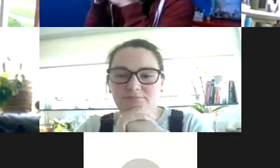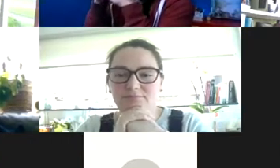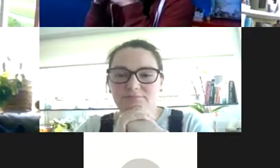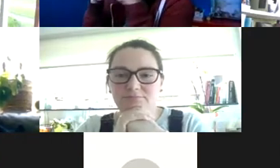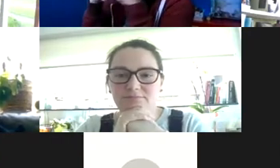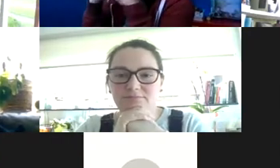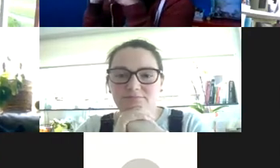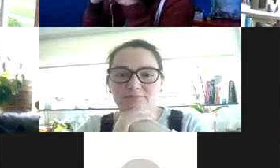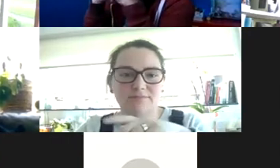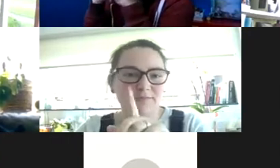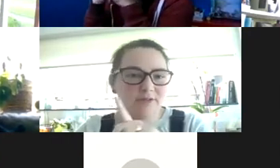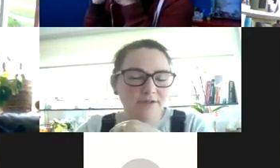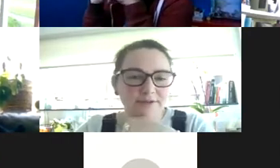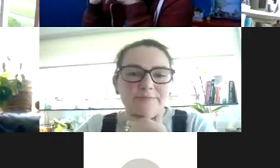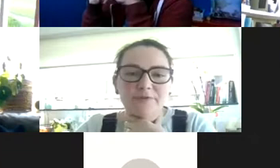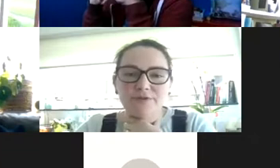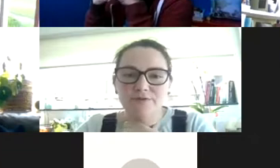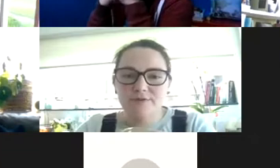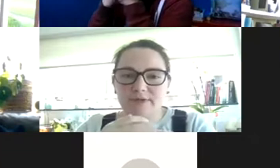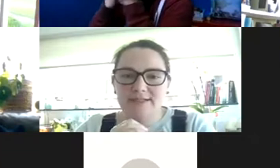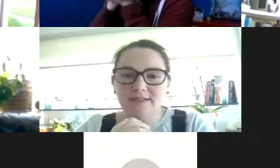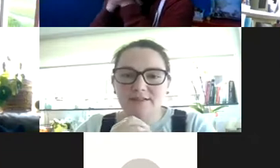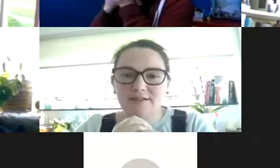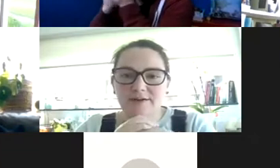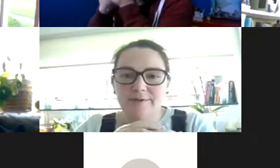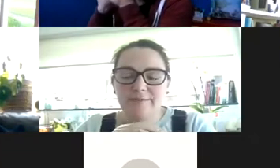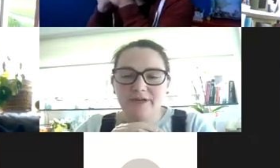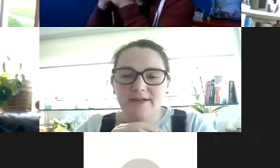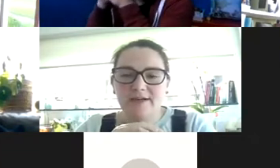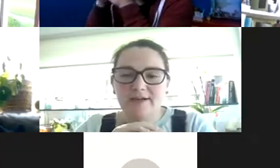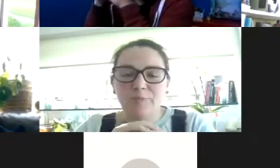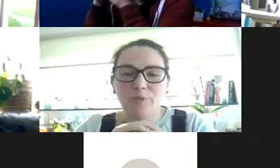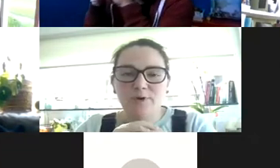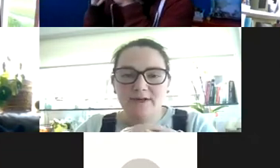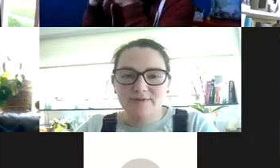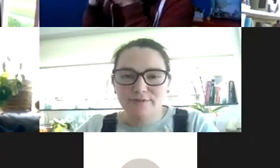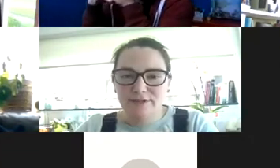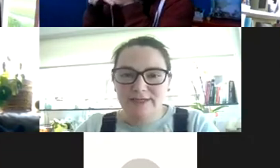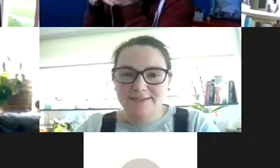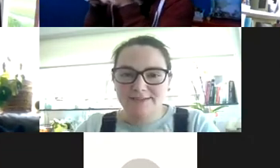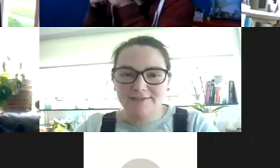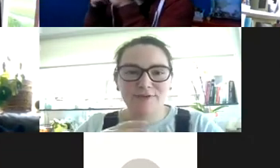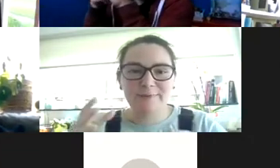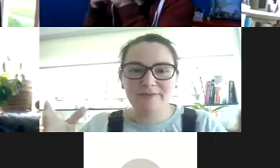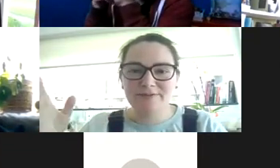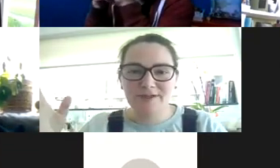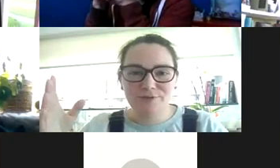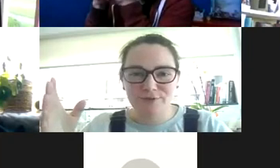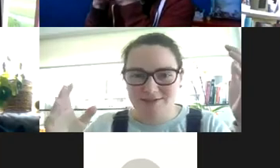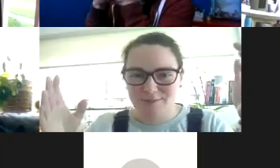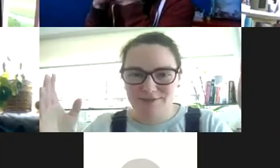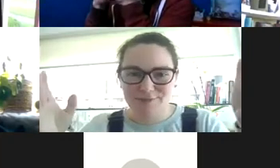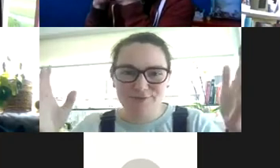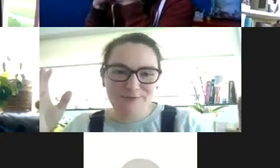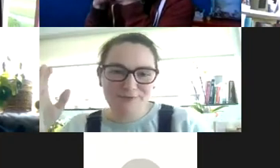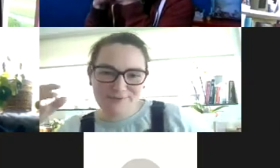die veiligheidsraad en van... Doet er mij aan denken. Ik heb ook gemerkt vorig jaar... ik ben even oud